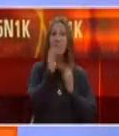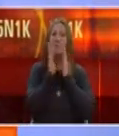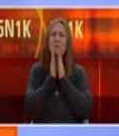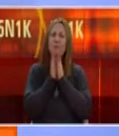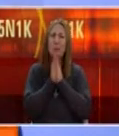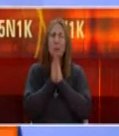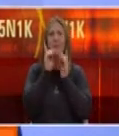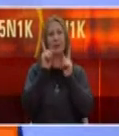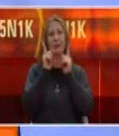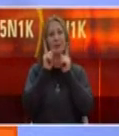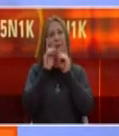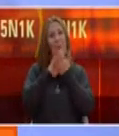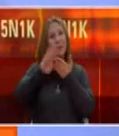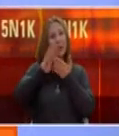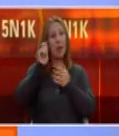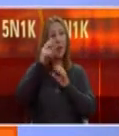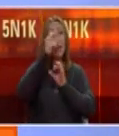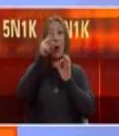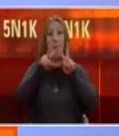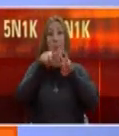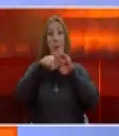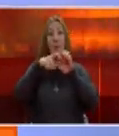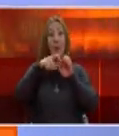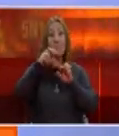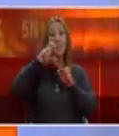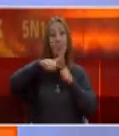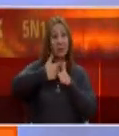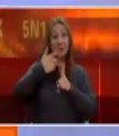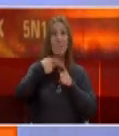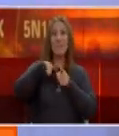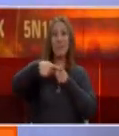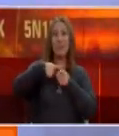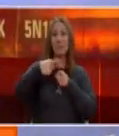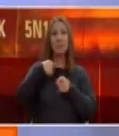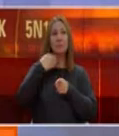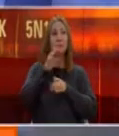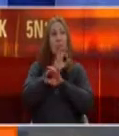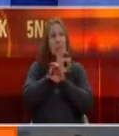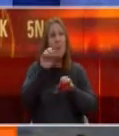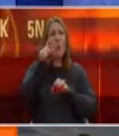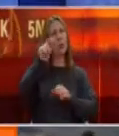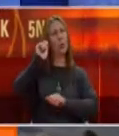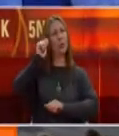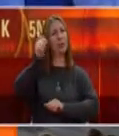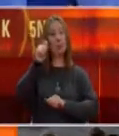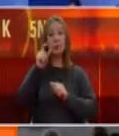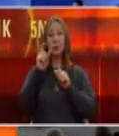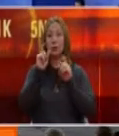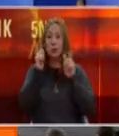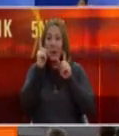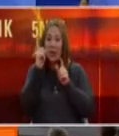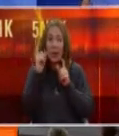ve düzeltme yaparak vereceğim. Ben Ömer Bey'in projesini paylaştım. Twitter'da paylaşırken dedim ki tam da o günlerde böyle yine bir sosyal bir